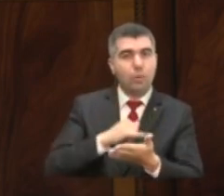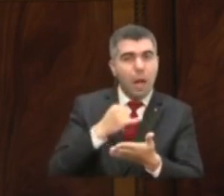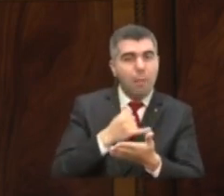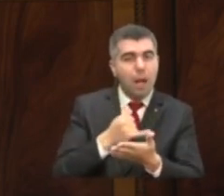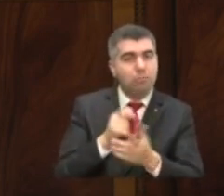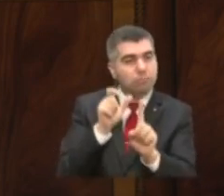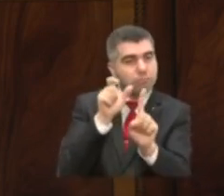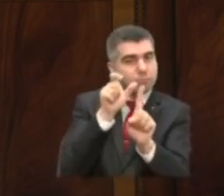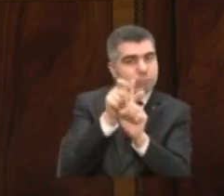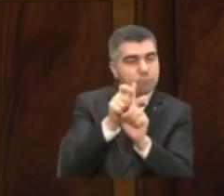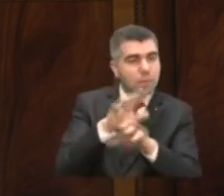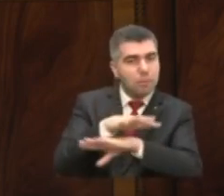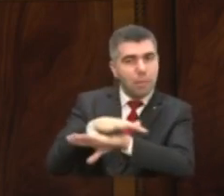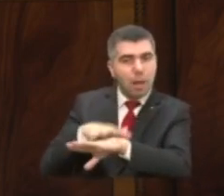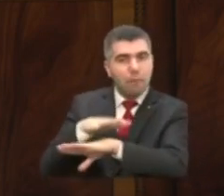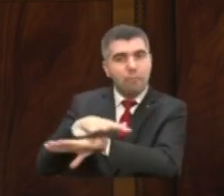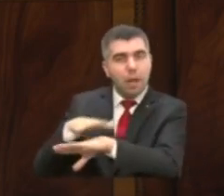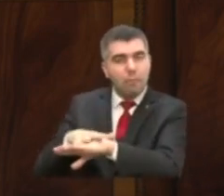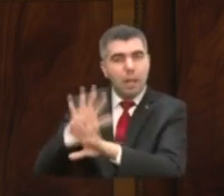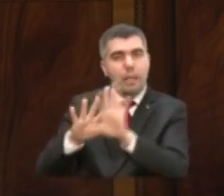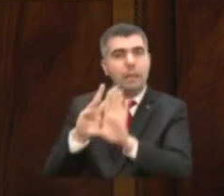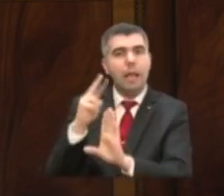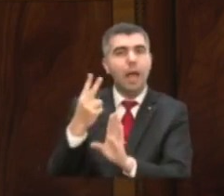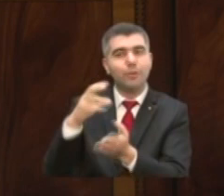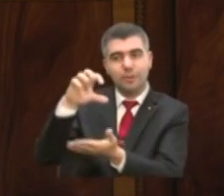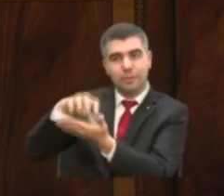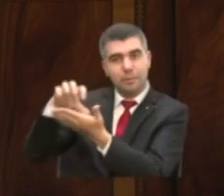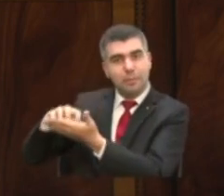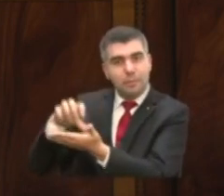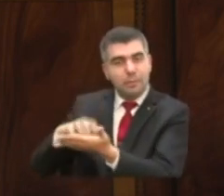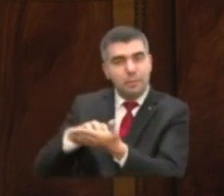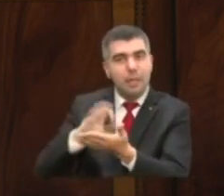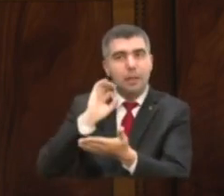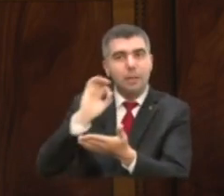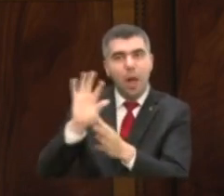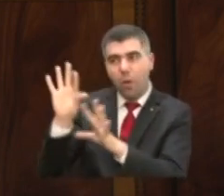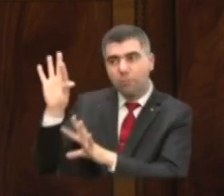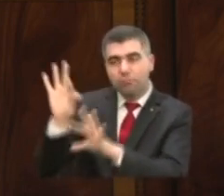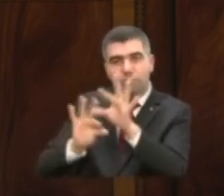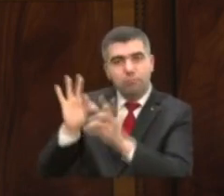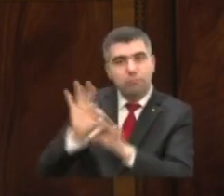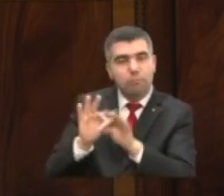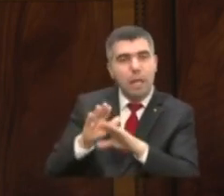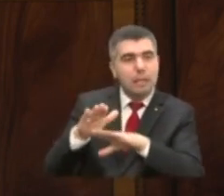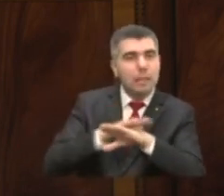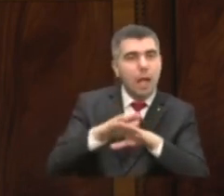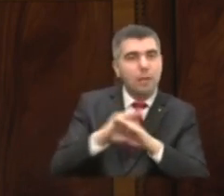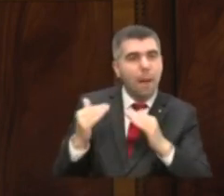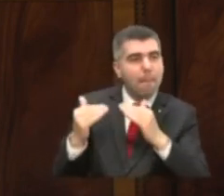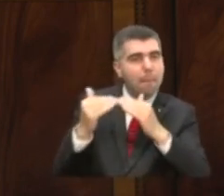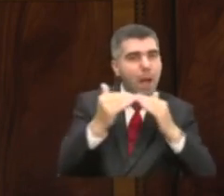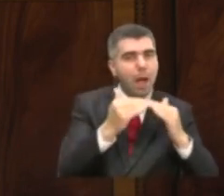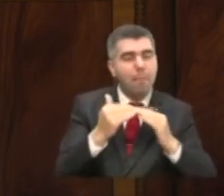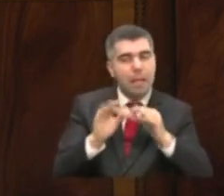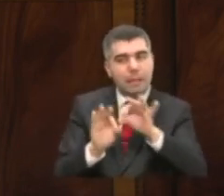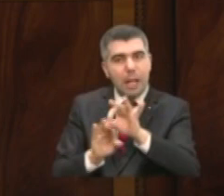على البعد الجهوي المدعوم بلا مركزية قطاعية فاعلة لضمان اندماجية السياسات